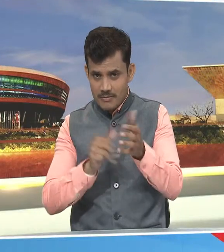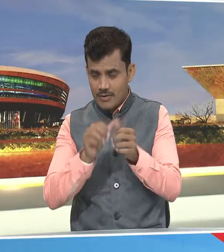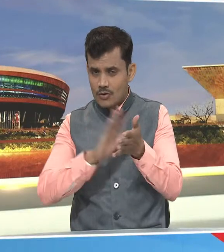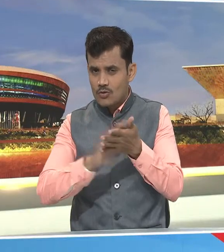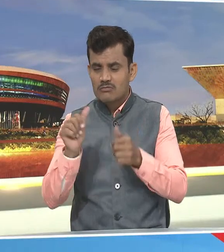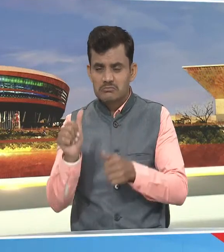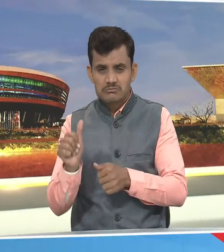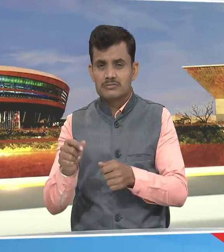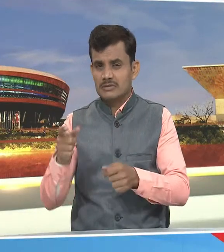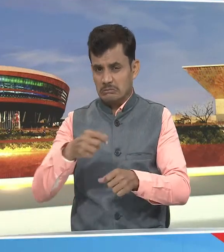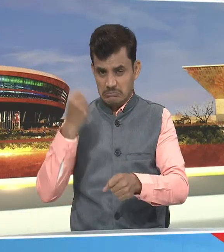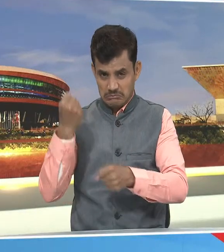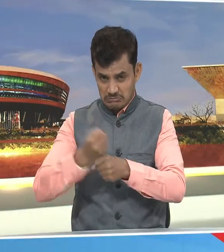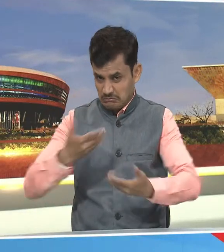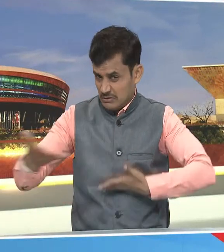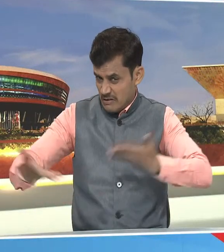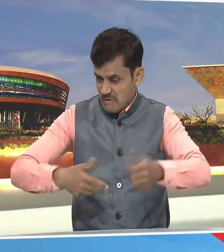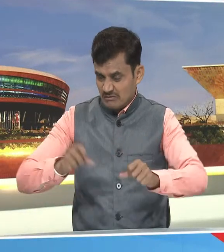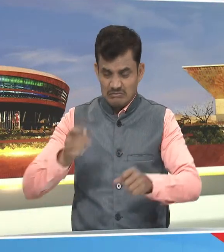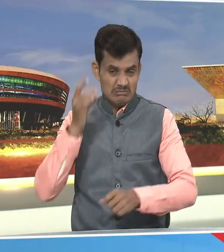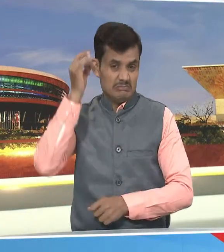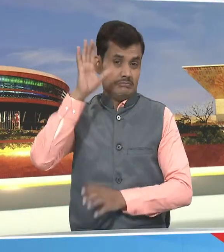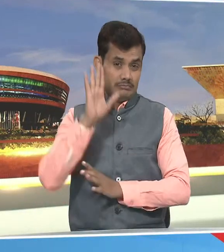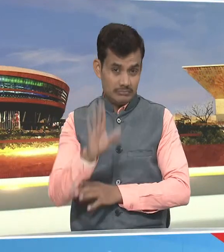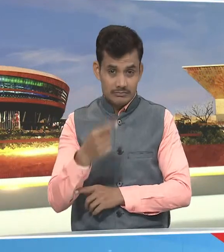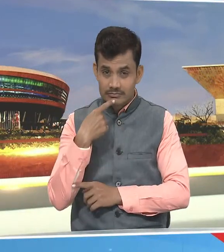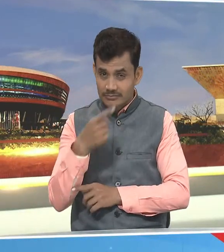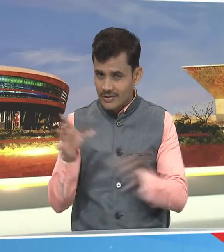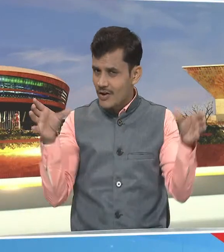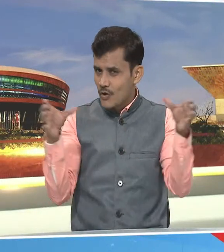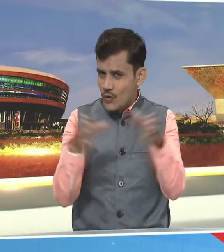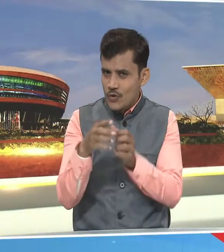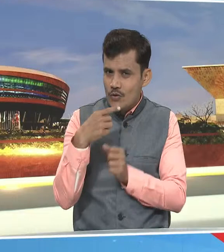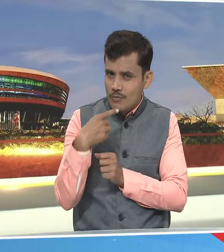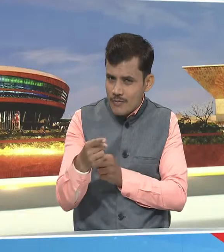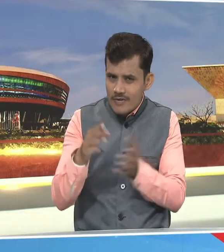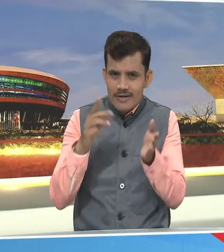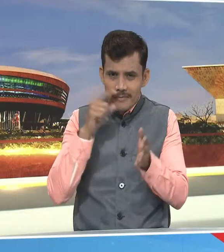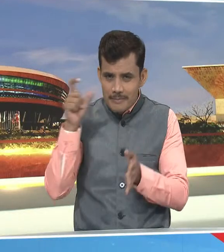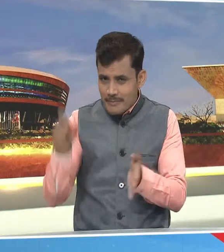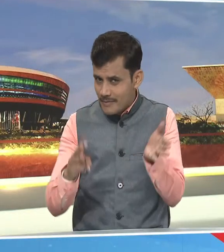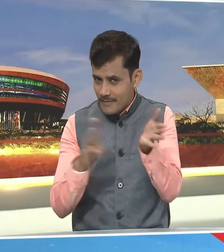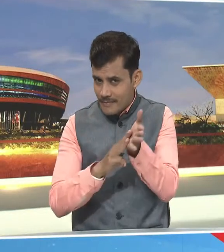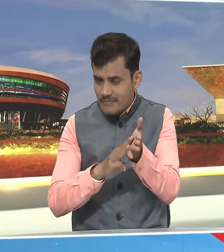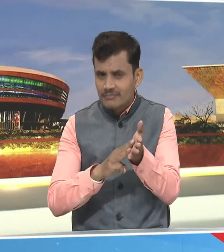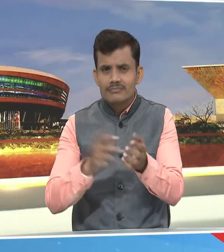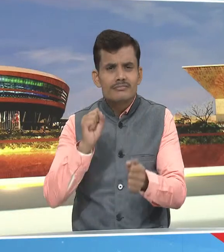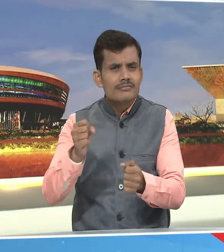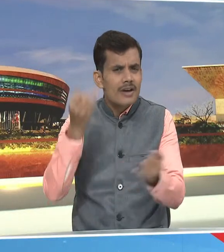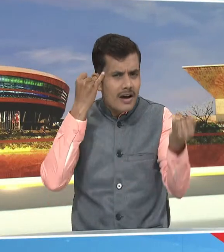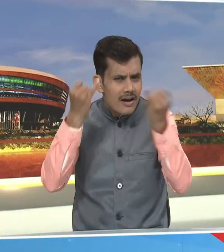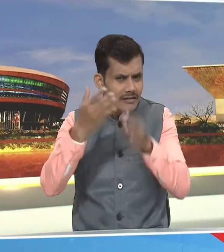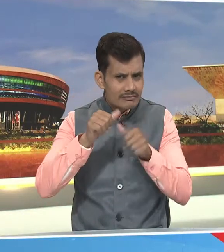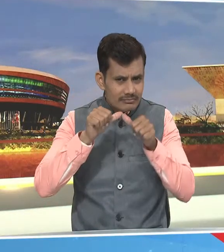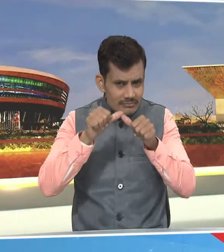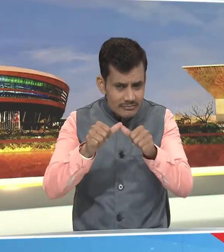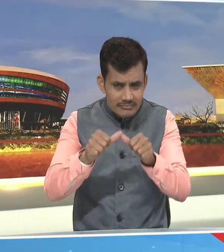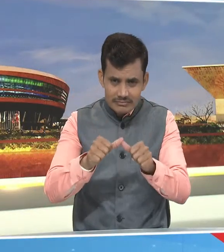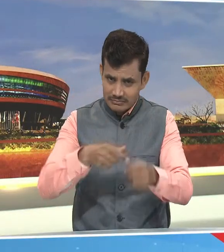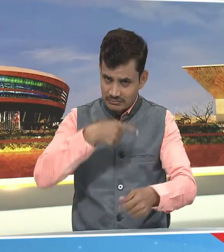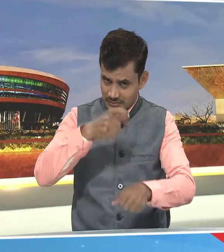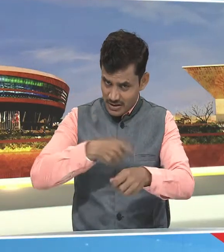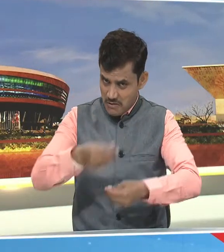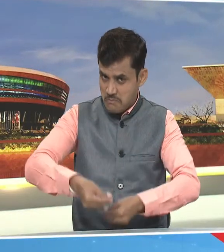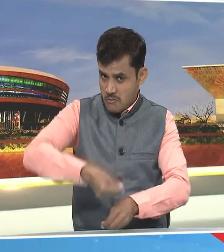जताया है उन्होंने कहा कि समिति ने महुआ को अपना पक्ष रखने के लिए पर्याप्त समय और अवसर दिए थे